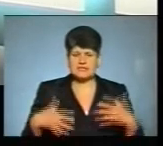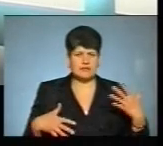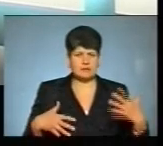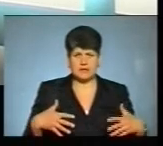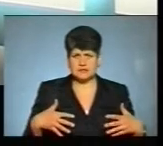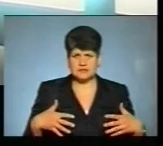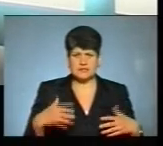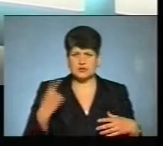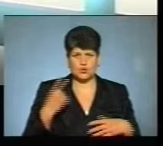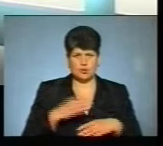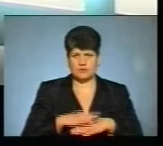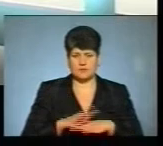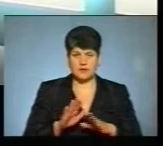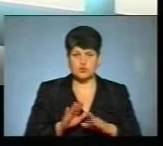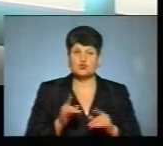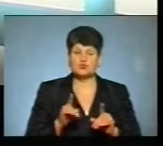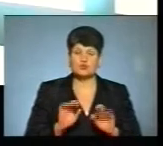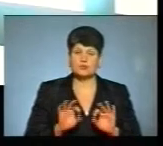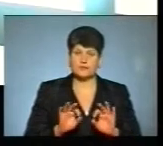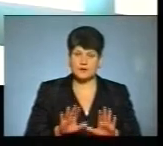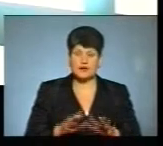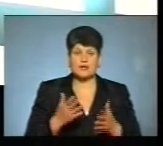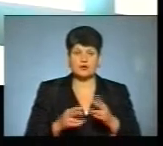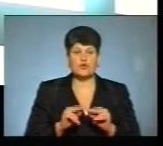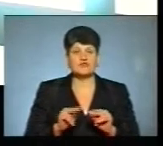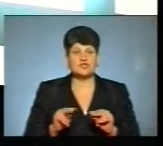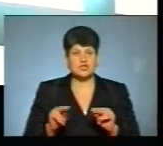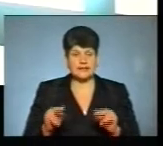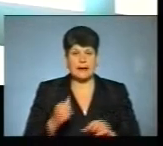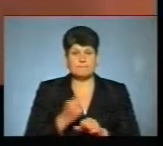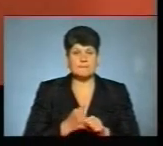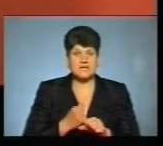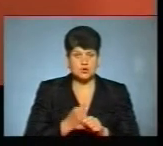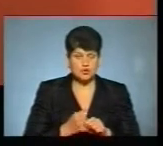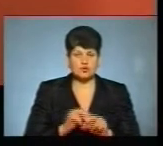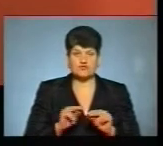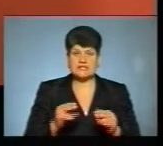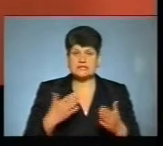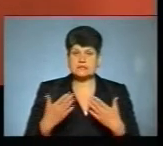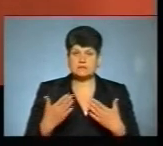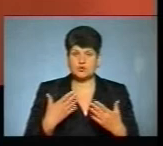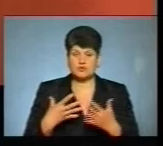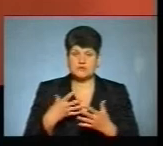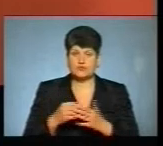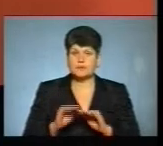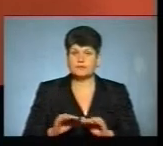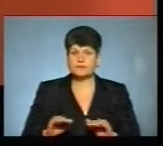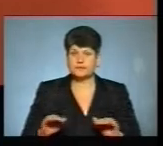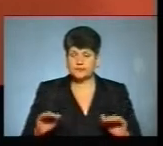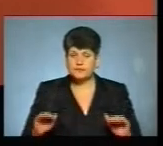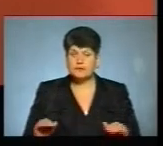50 з одного предмету. Чому поясню? Тому що якщо вчитель працює, якщо вчитель спілкується зі своїми учнями,